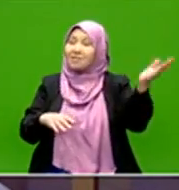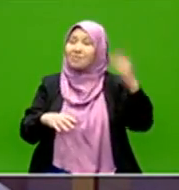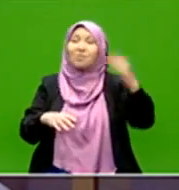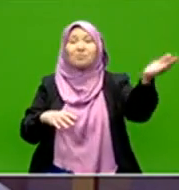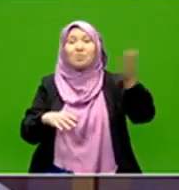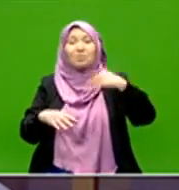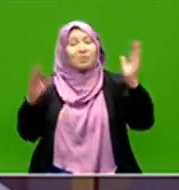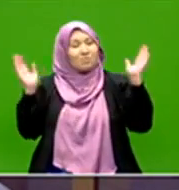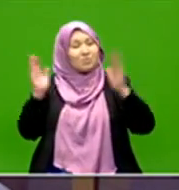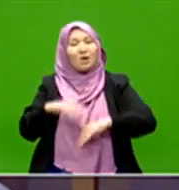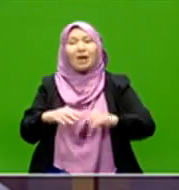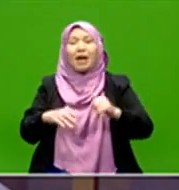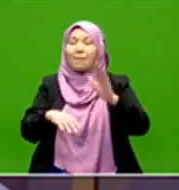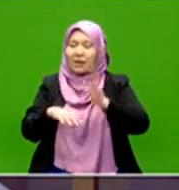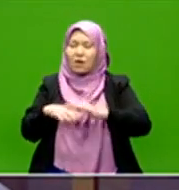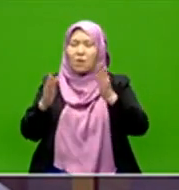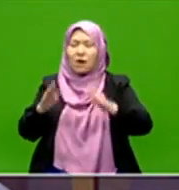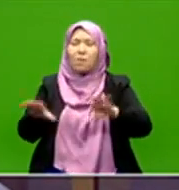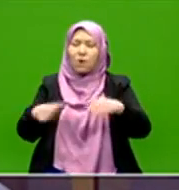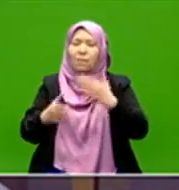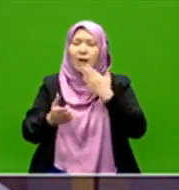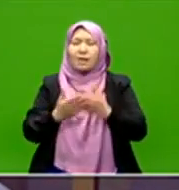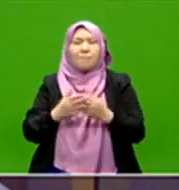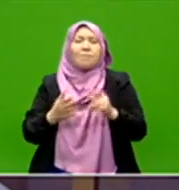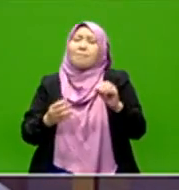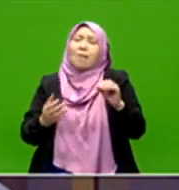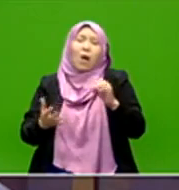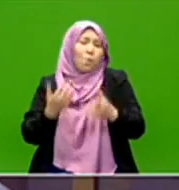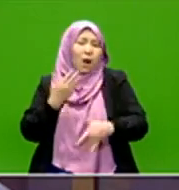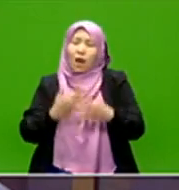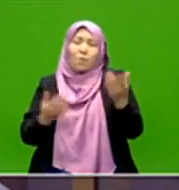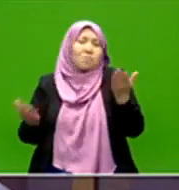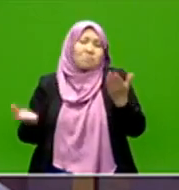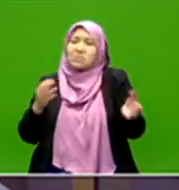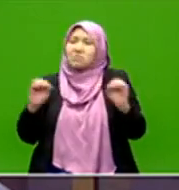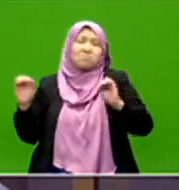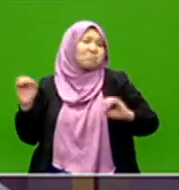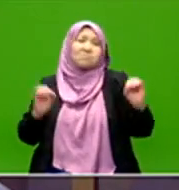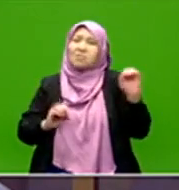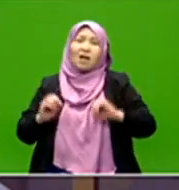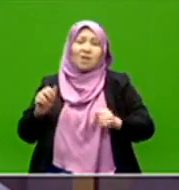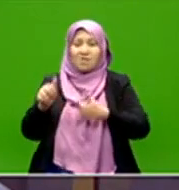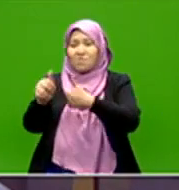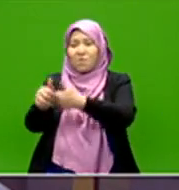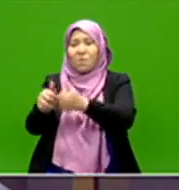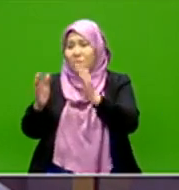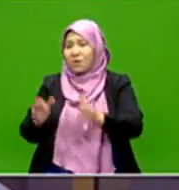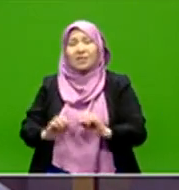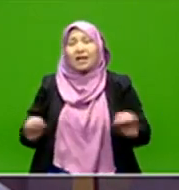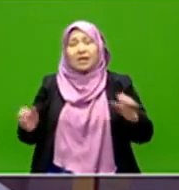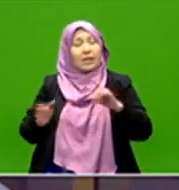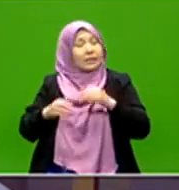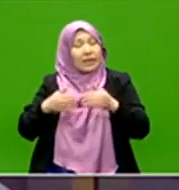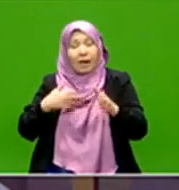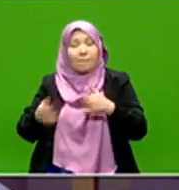buat baik. Awal-awal mungkin tak ada follower. Kan? Jangan target follower ramai, tetapi kita